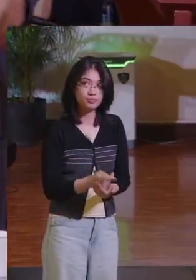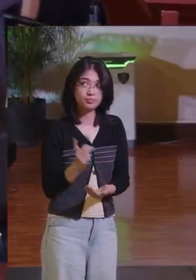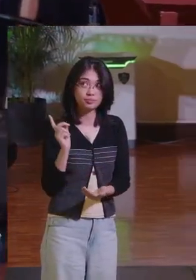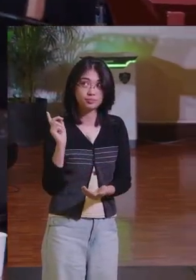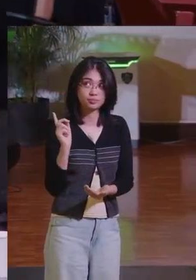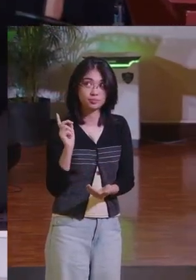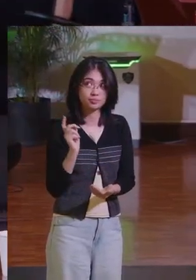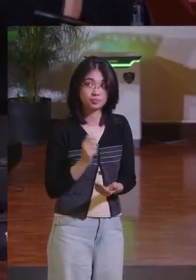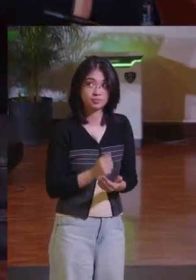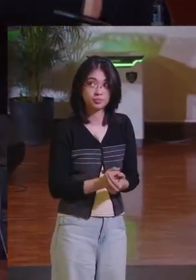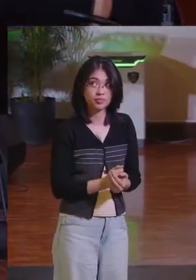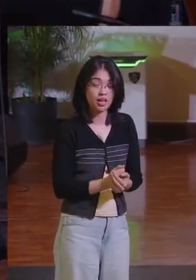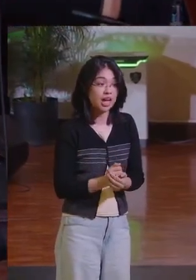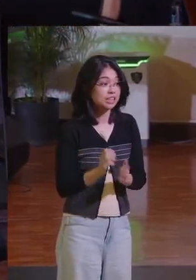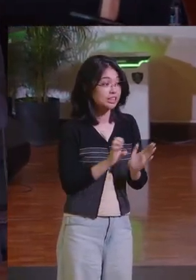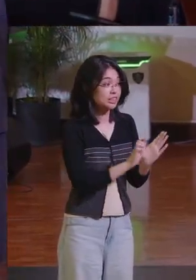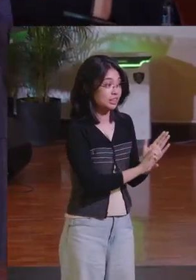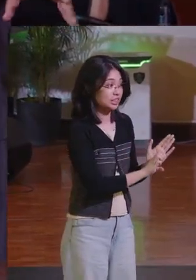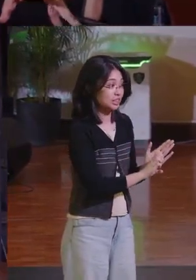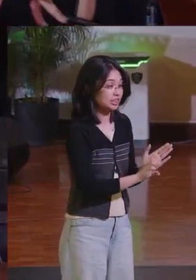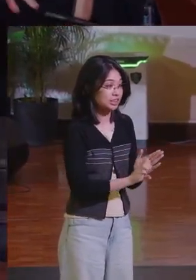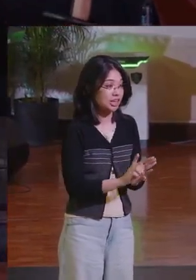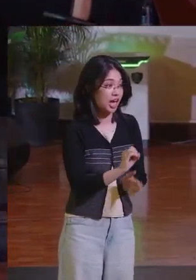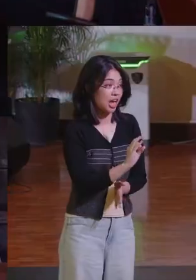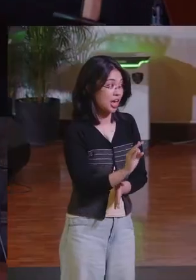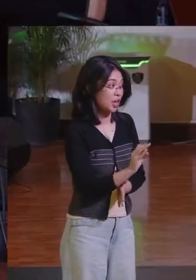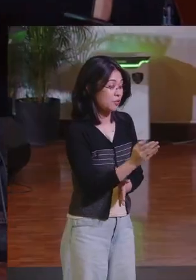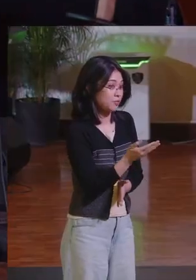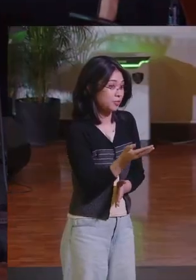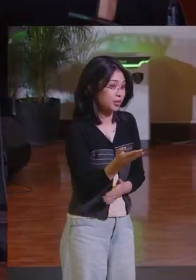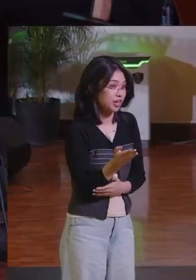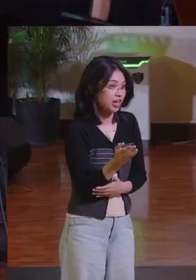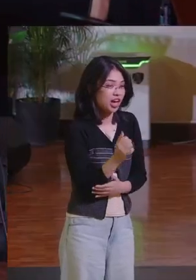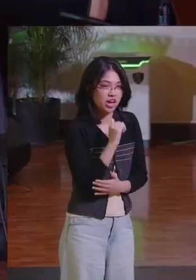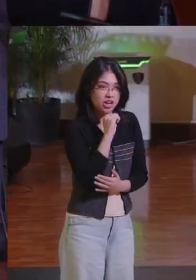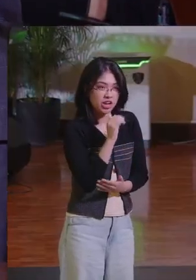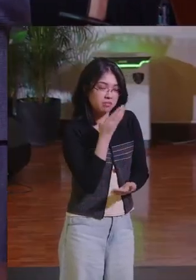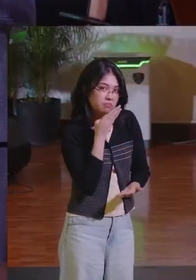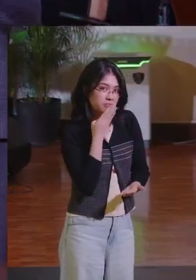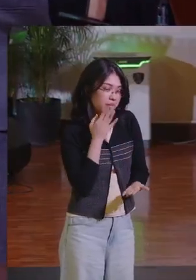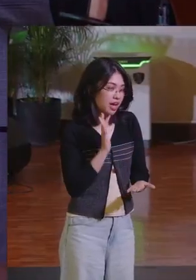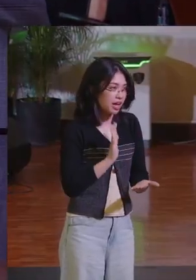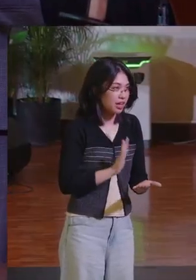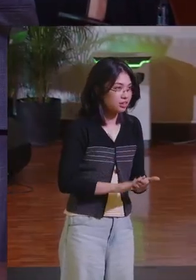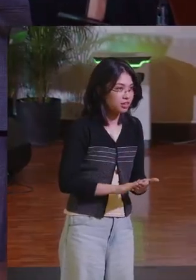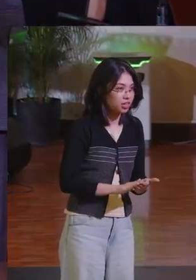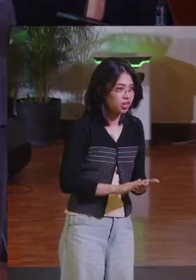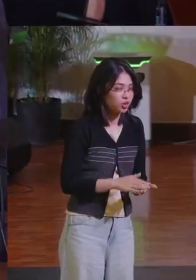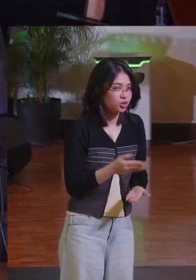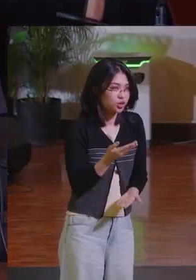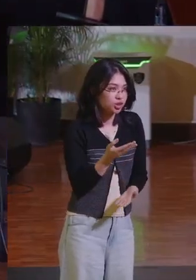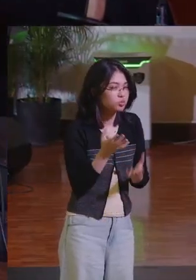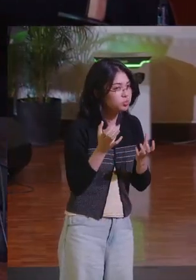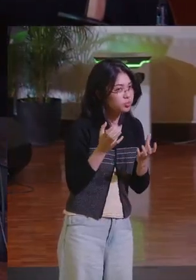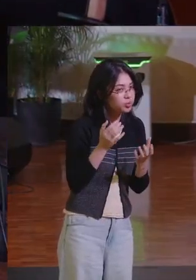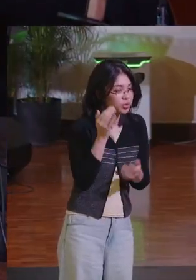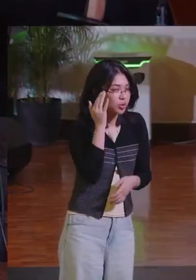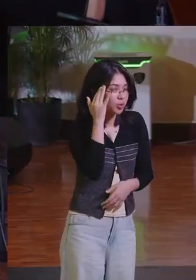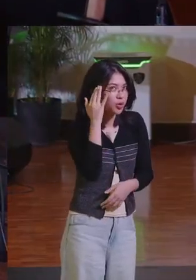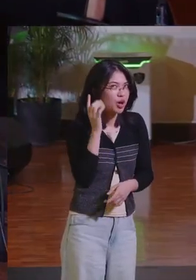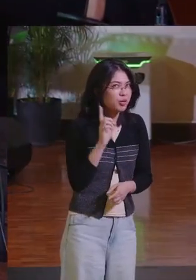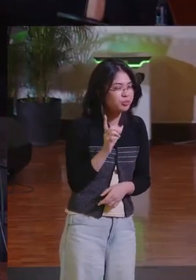Kung halimbawang meron kang dalawang pinagpipilian na hindi naman masama at mabuti, gusto mo lang kung ano kayang mas okay dito,